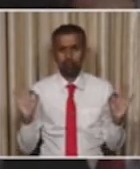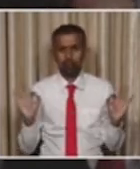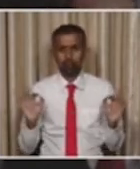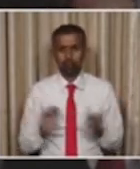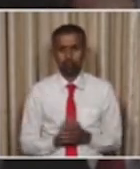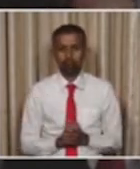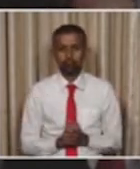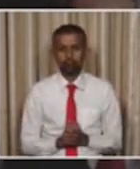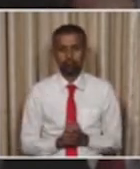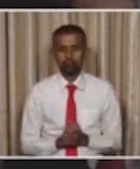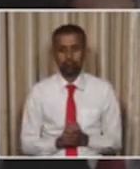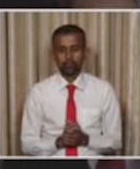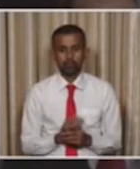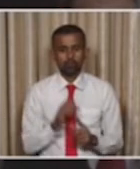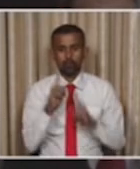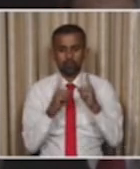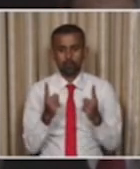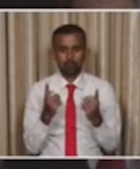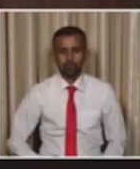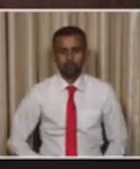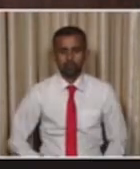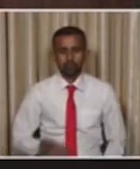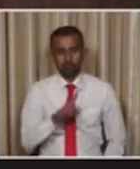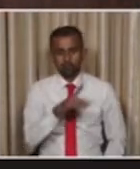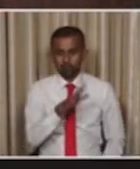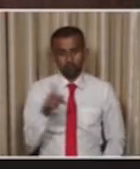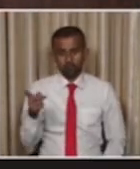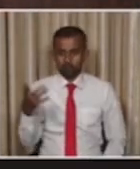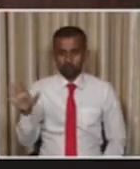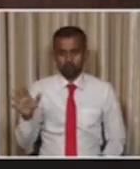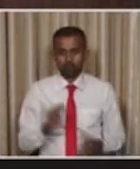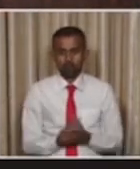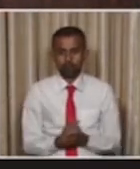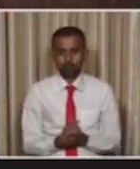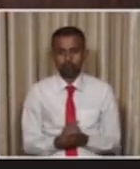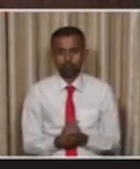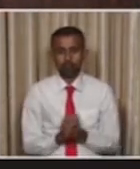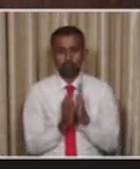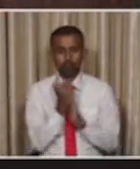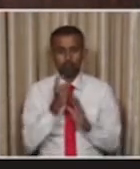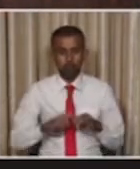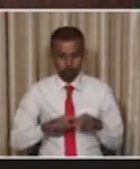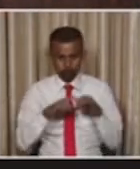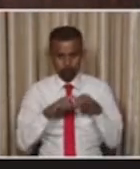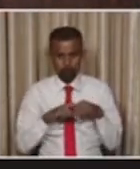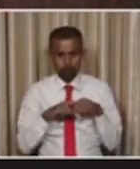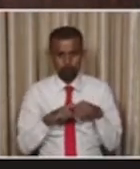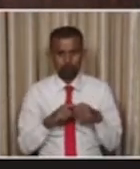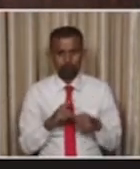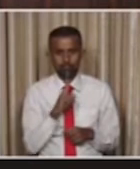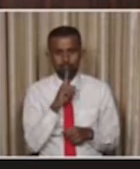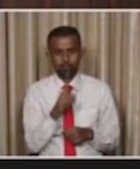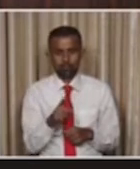නිසා එහෙම කතා කරන්න අවශ්‍යතාවයක් නැහැ. ගරු නියෝජ්‍ය කතානායකතුමනි වරප්‍රසාද ප්‍රශ්නයක් මන්ත්‍රීවරයෙක් ඉදිරිපත්